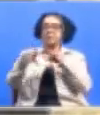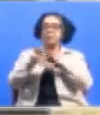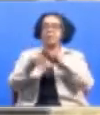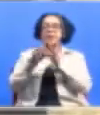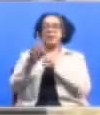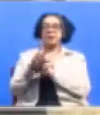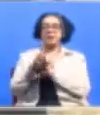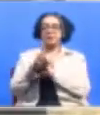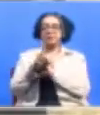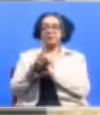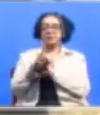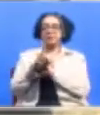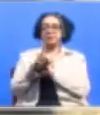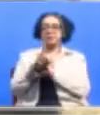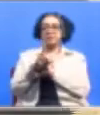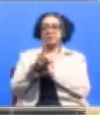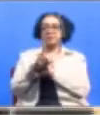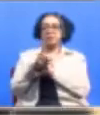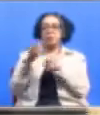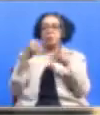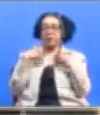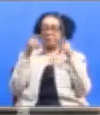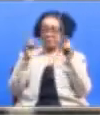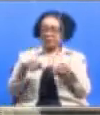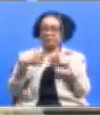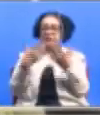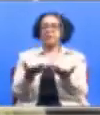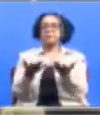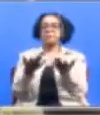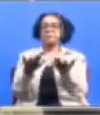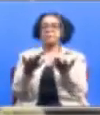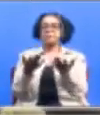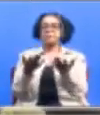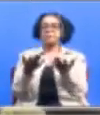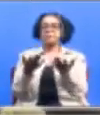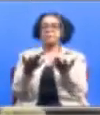Premier League tuko ama tuko? Wangapi wanasema tuingie Premier League?